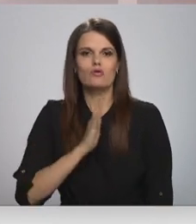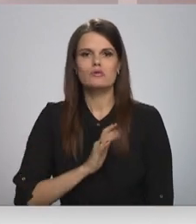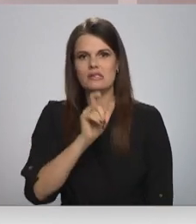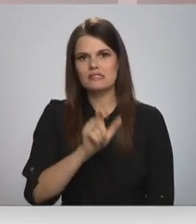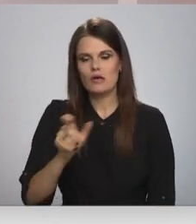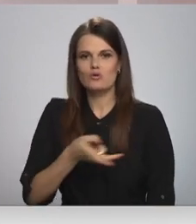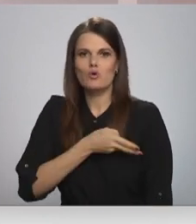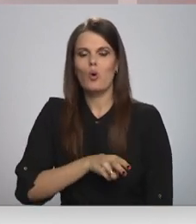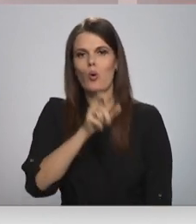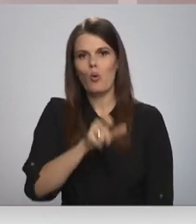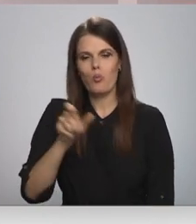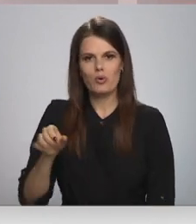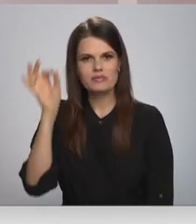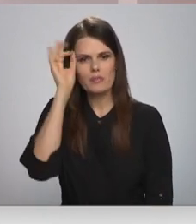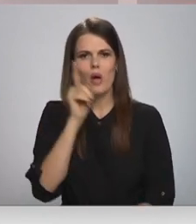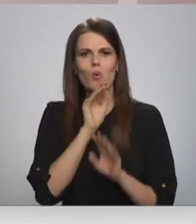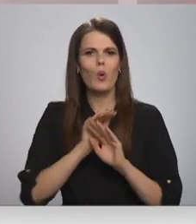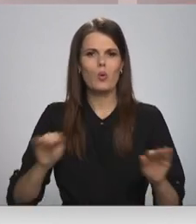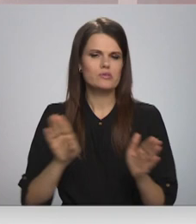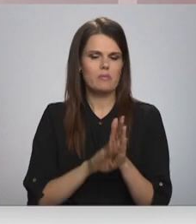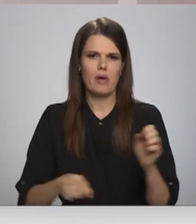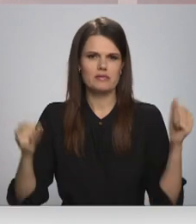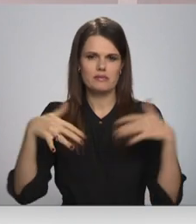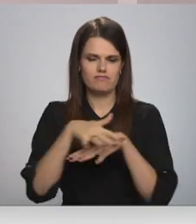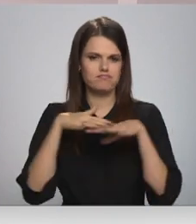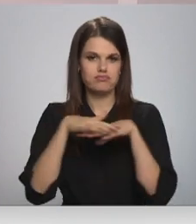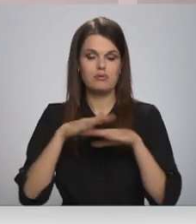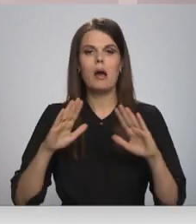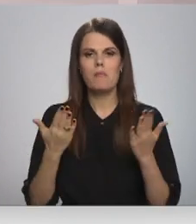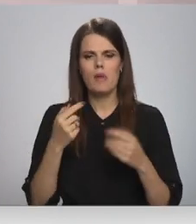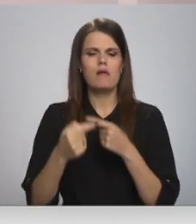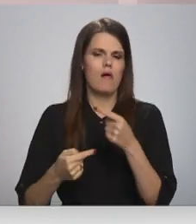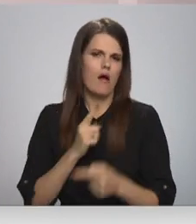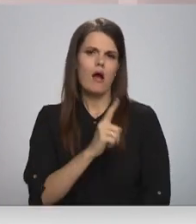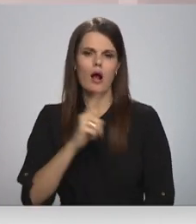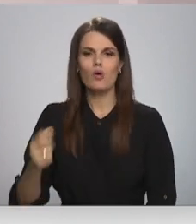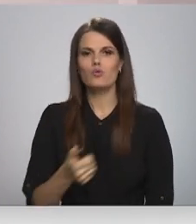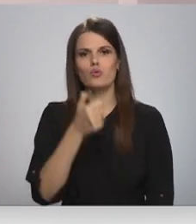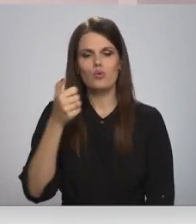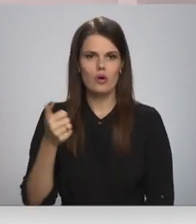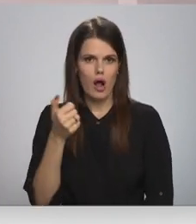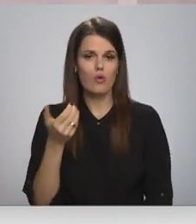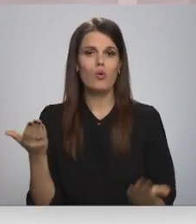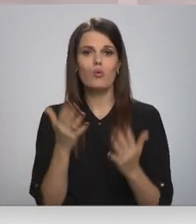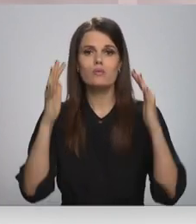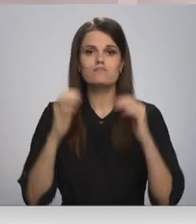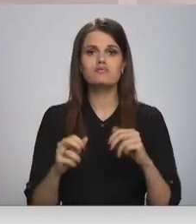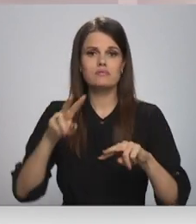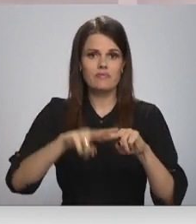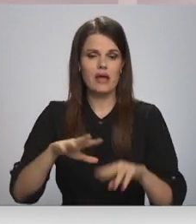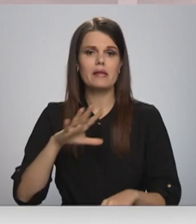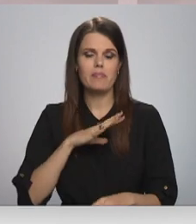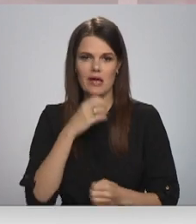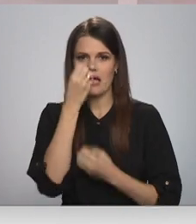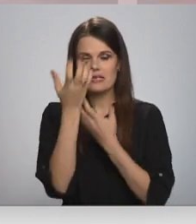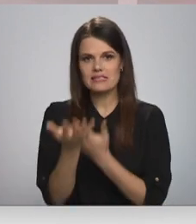upurus Zoltūdē piemin klusi un bez lielas pulcēšanās. Tomēr, kā ik gadu sagrūšā lielveikala vietā, gulst gan ziedi, gan sveces. Un šajā